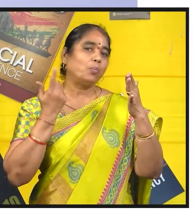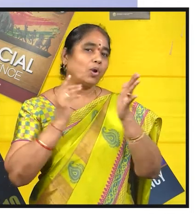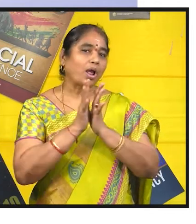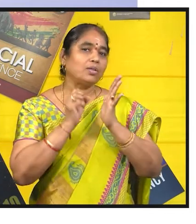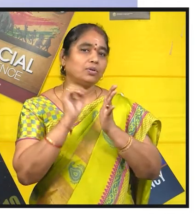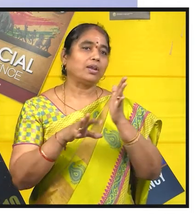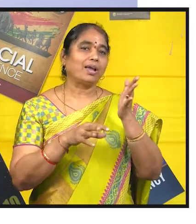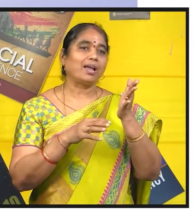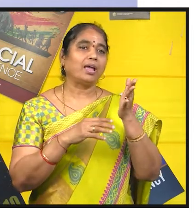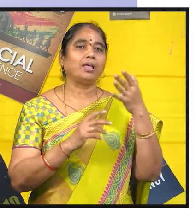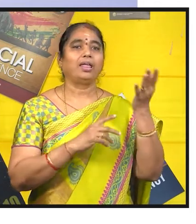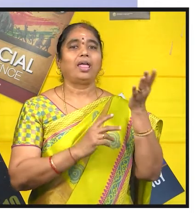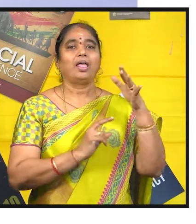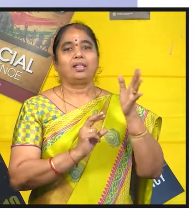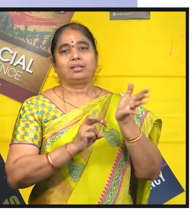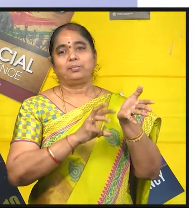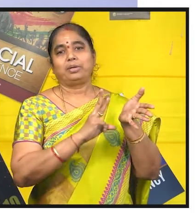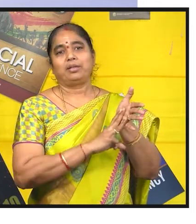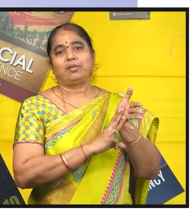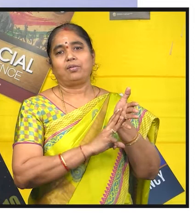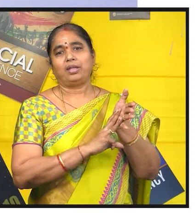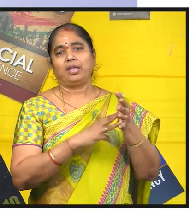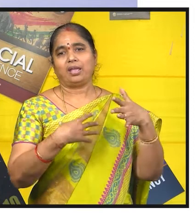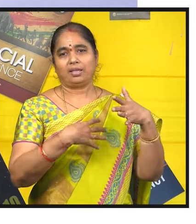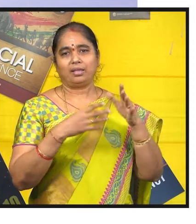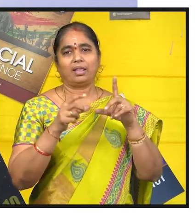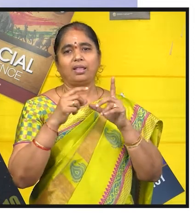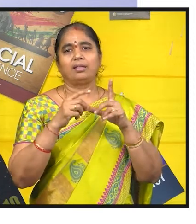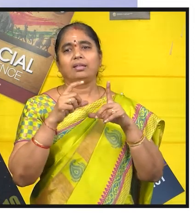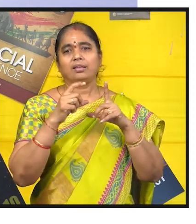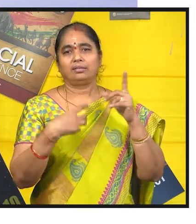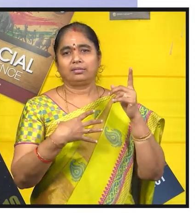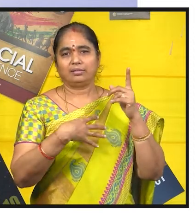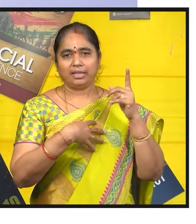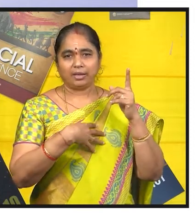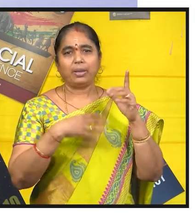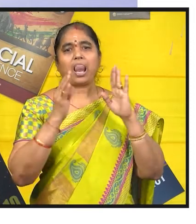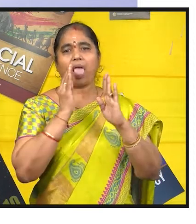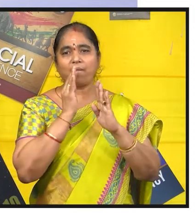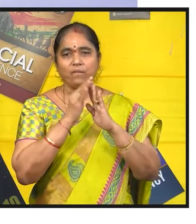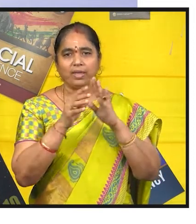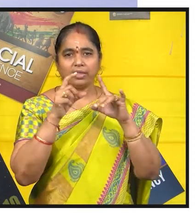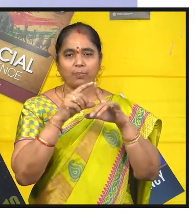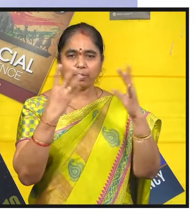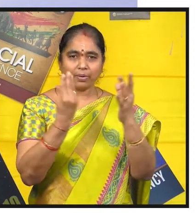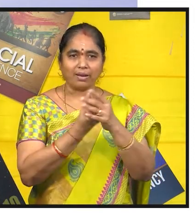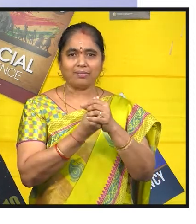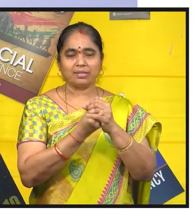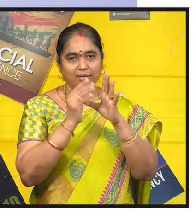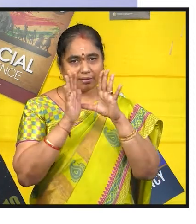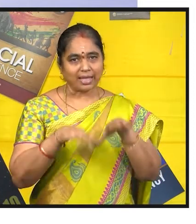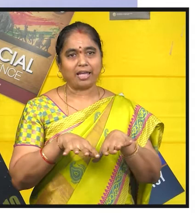தனிமங்களினுடைய இயற்பியல் பண்பு, வேதியியல் பண்பு முழுக்க முழுக்க எதை மட்டும் சார்ந்தது என்று சொன்னால் எலக்ட்ரான்களை மட்டும்தான் சார்ந்தது, அது